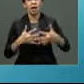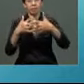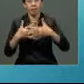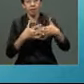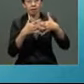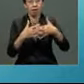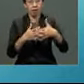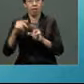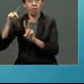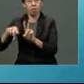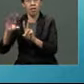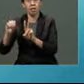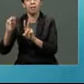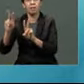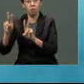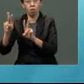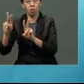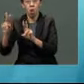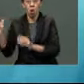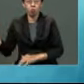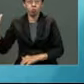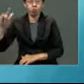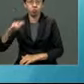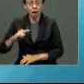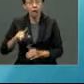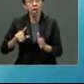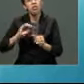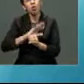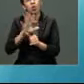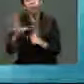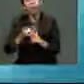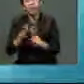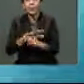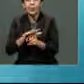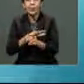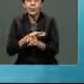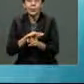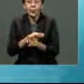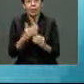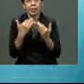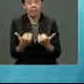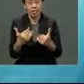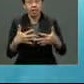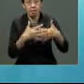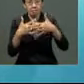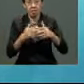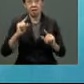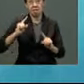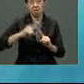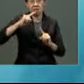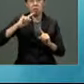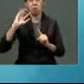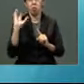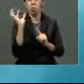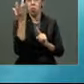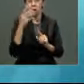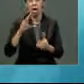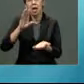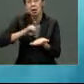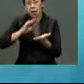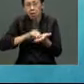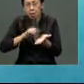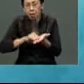ามี 2,052 เดินทางเข้ามาเยอะนะครับแต่ว่าติดเชื้อไม่มากครับถึงแม้ว่าตอนนี้เขาจะเป็นอันดับ1ของโลกนะตอนนี้สถิติแต่